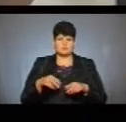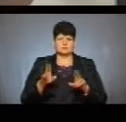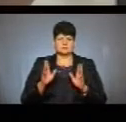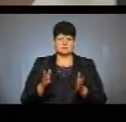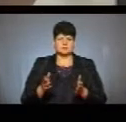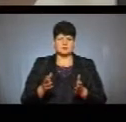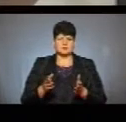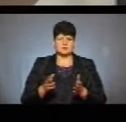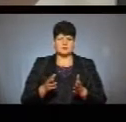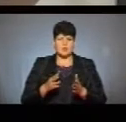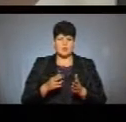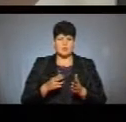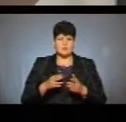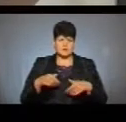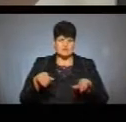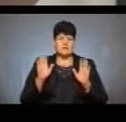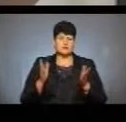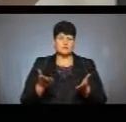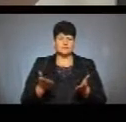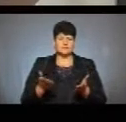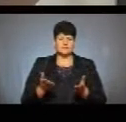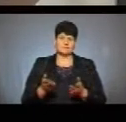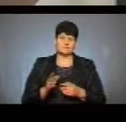таким чином, можливо, чи що ви маєте на увазі? За що дозволи відповім, так?